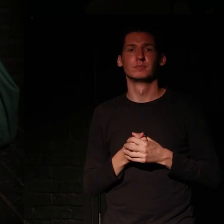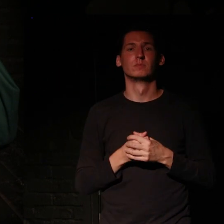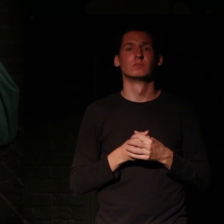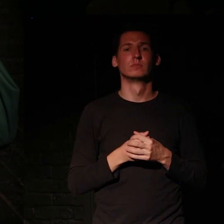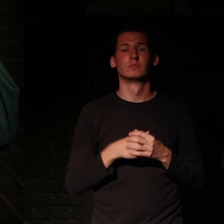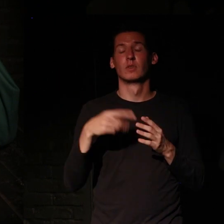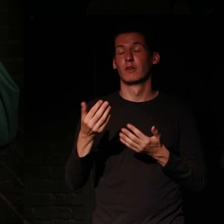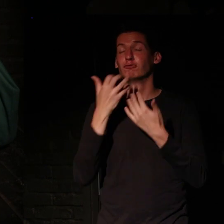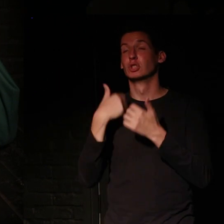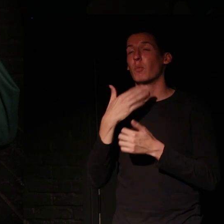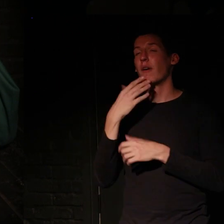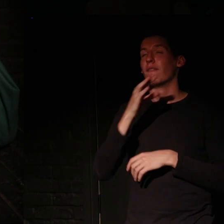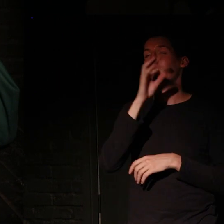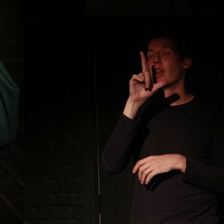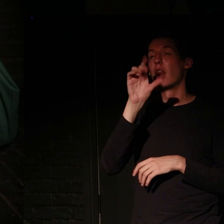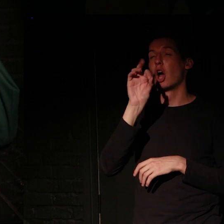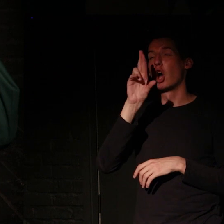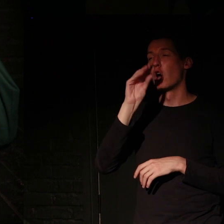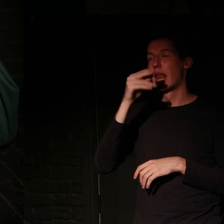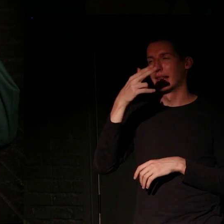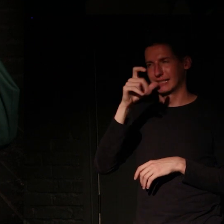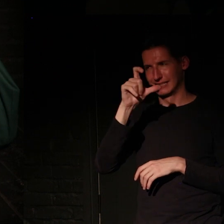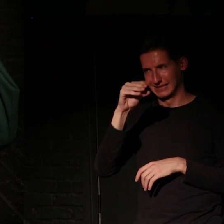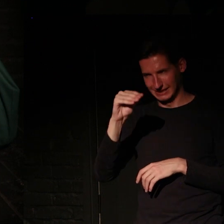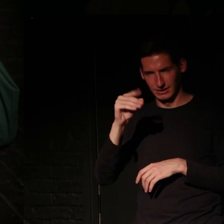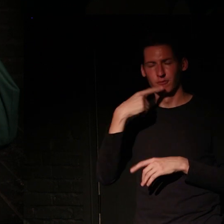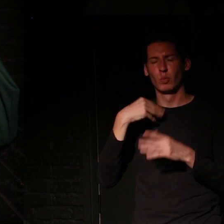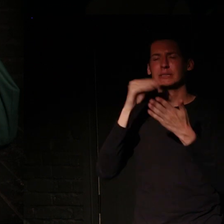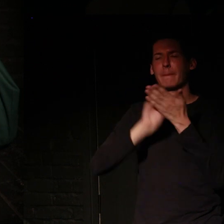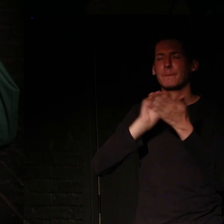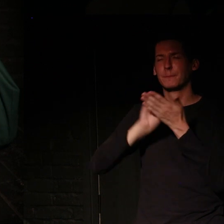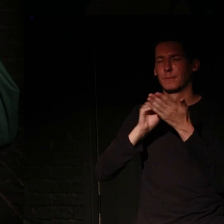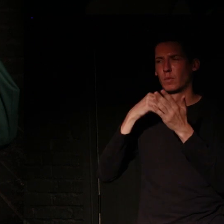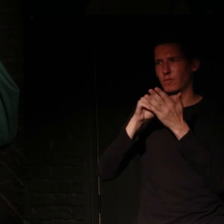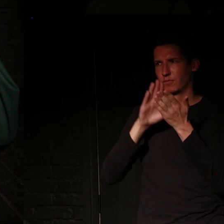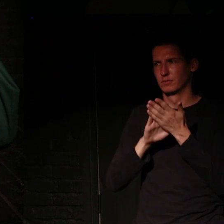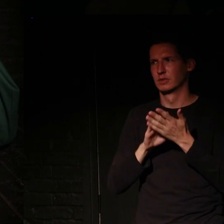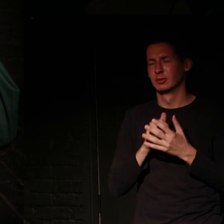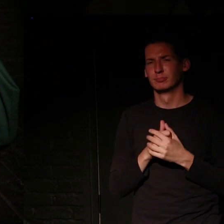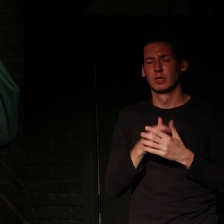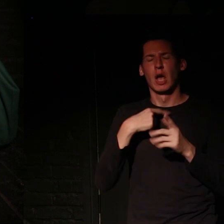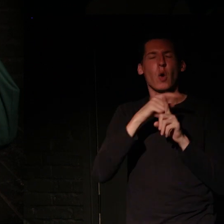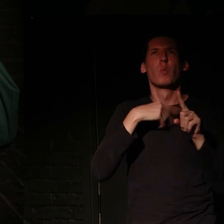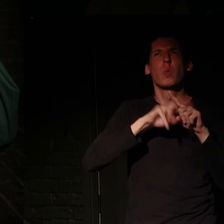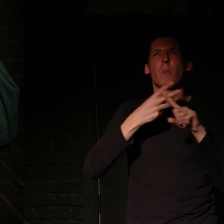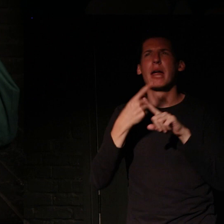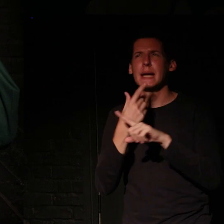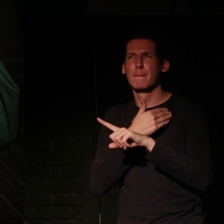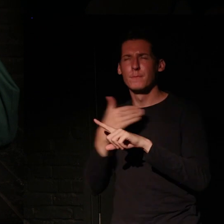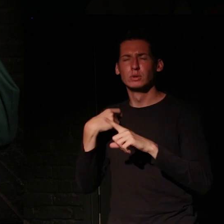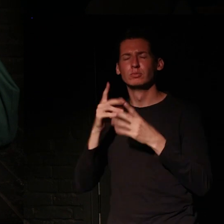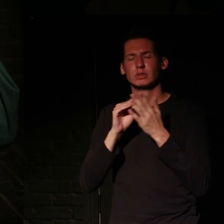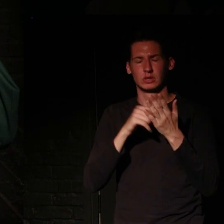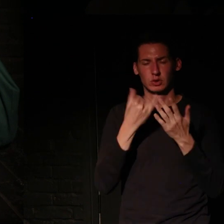Wspomniana Fiorenza używała takiego zapisu, to był zapis, gdybyśmy tłumaczyli na polski, to moglibyśmy powiedzieć,